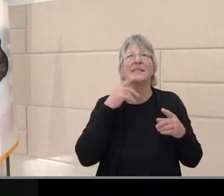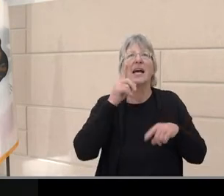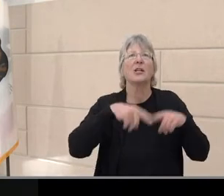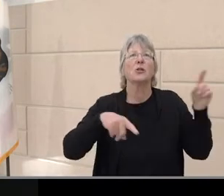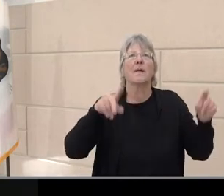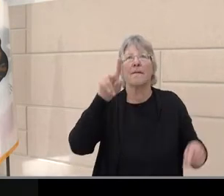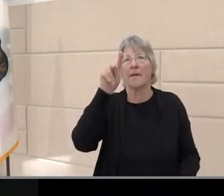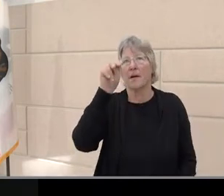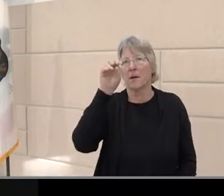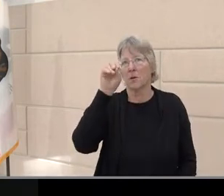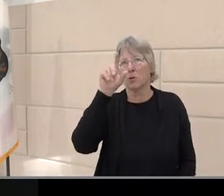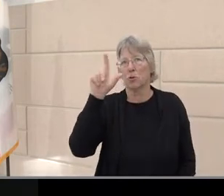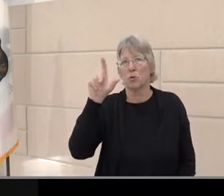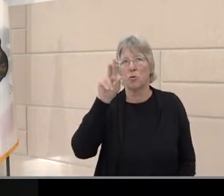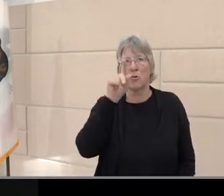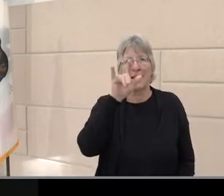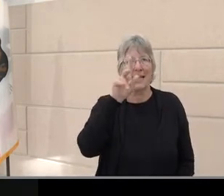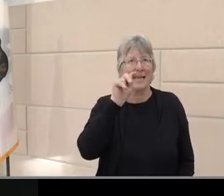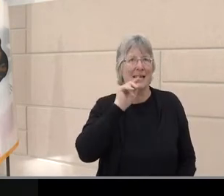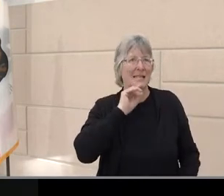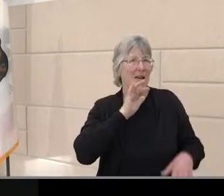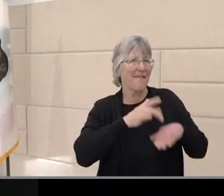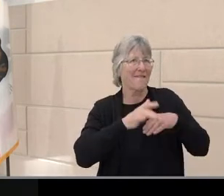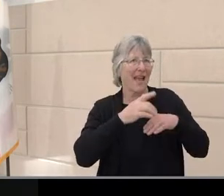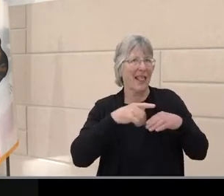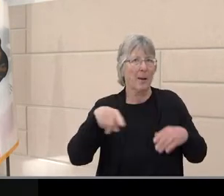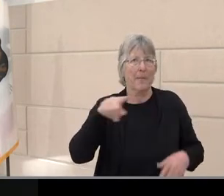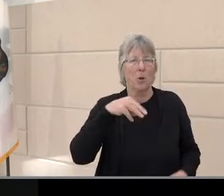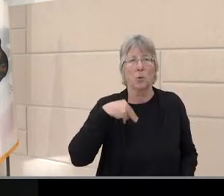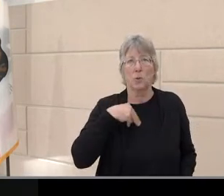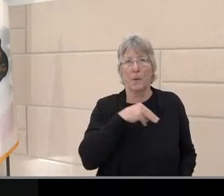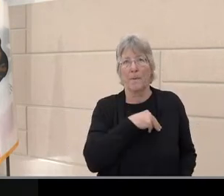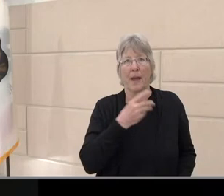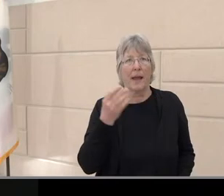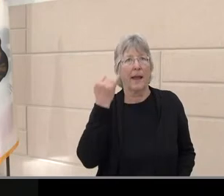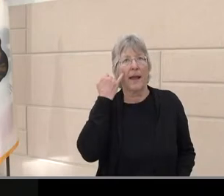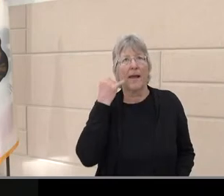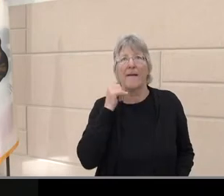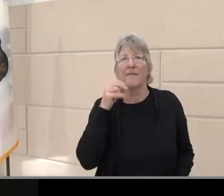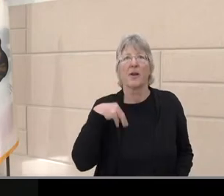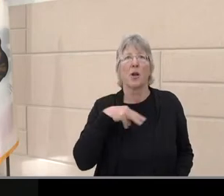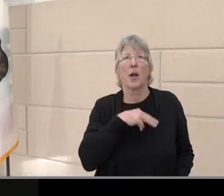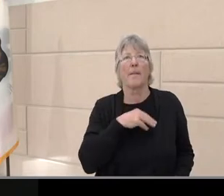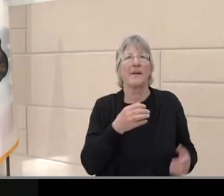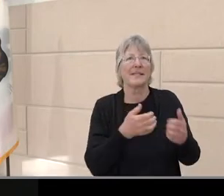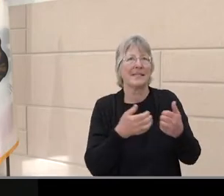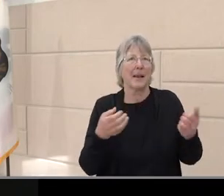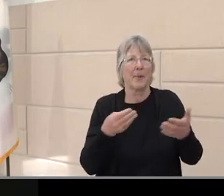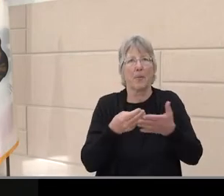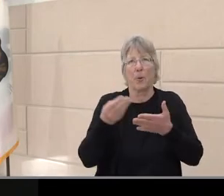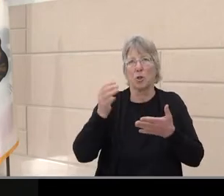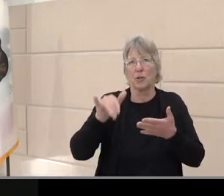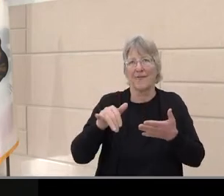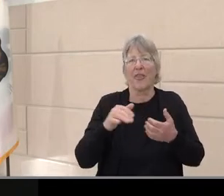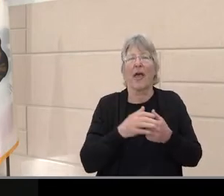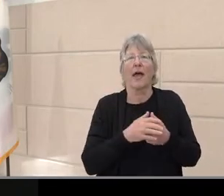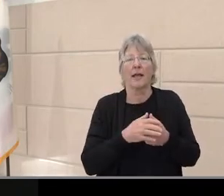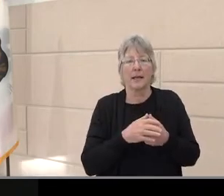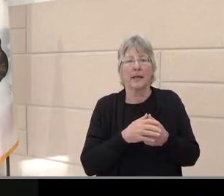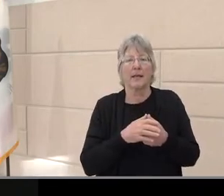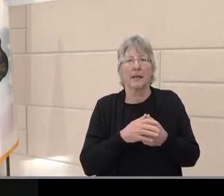អ្នកស្រីចង់និយាយថាអង្គការ Nestra ហ្នឹងគឺថាគេមានមធ្យោបាយសម្រាប់ឲ្យ